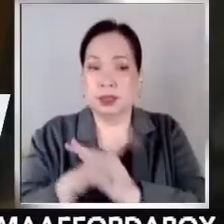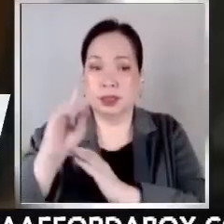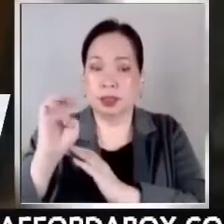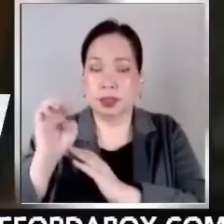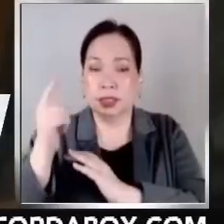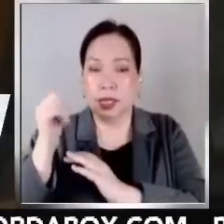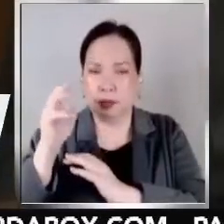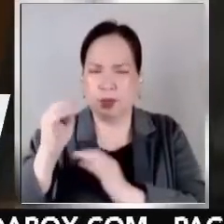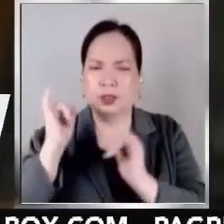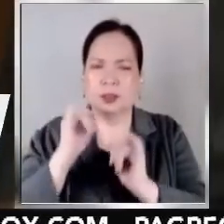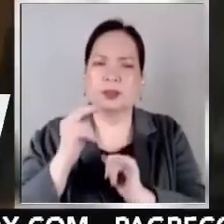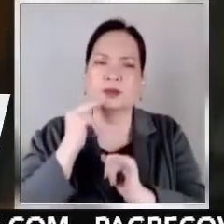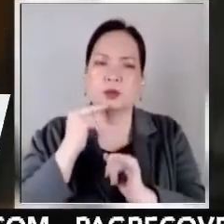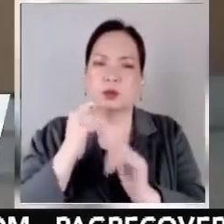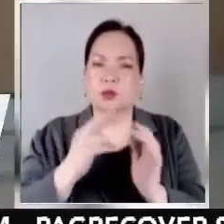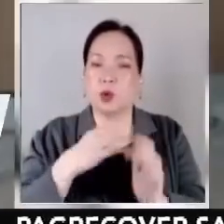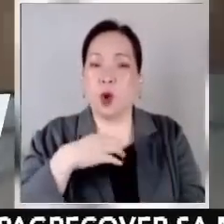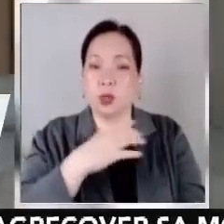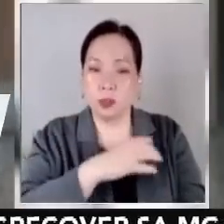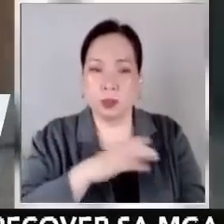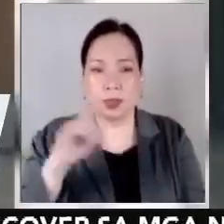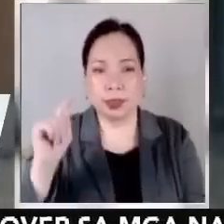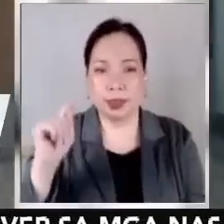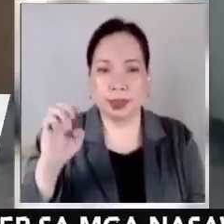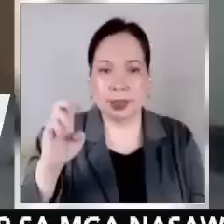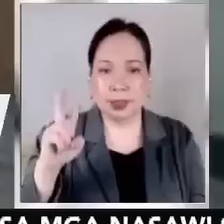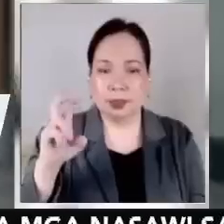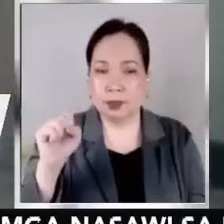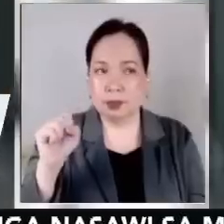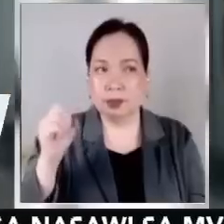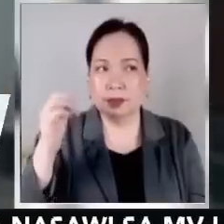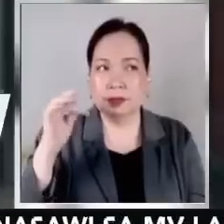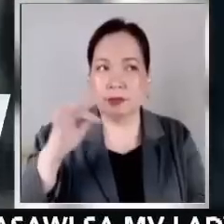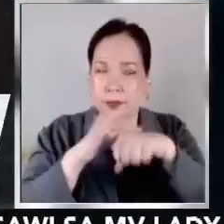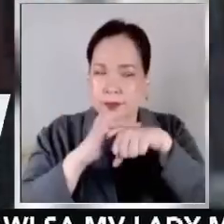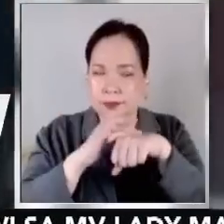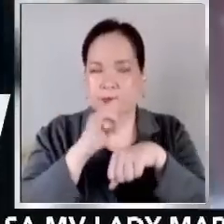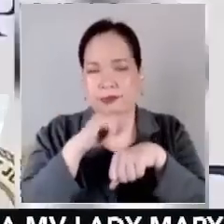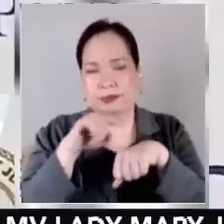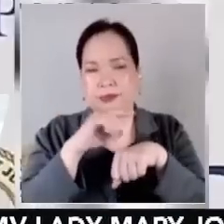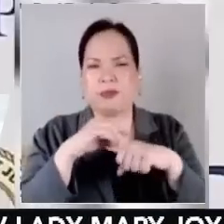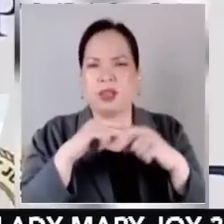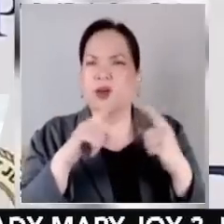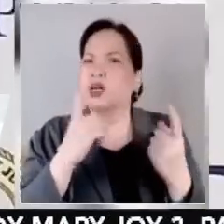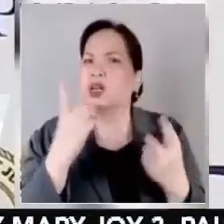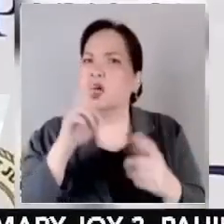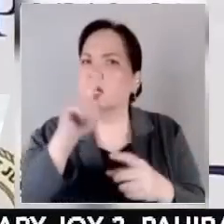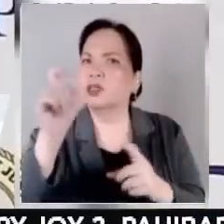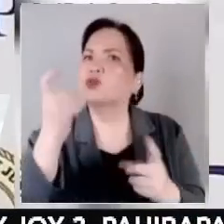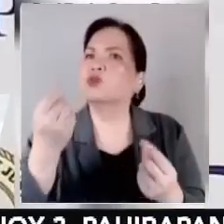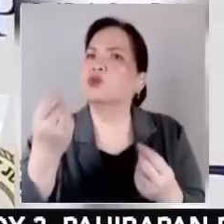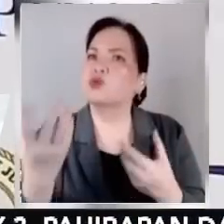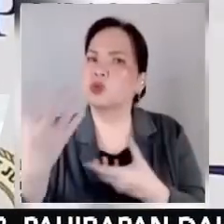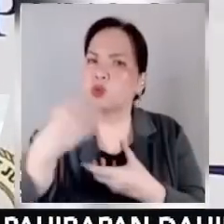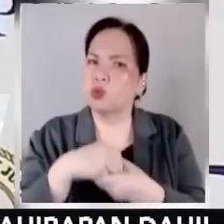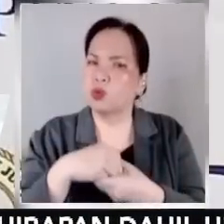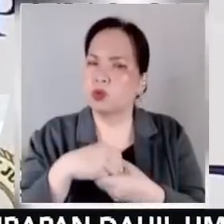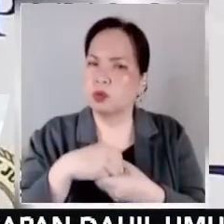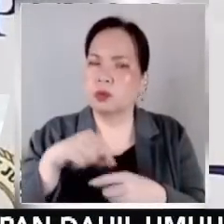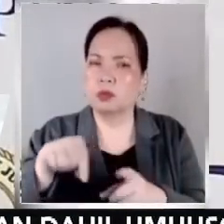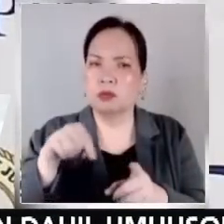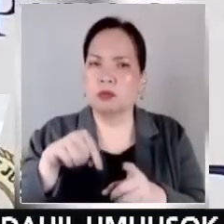representative arne tevez nang tanungin kung ano ang partisipasyon nito sa nangyari he fit in right